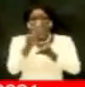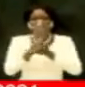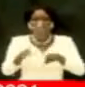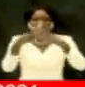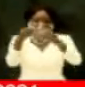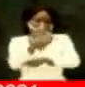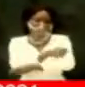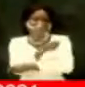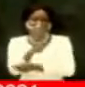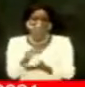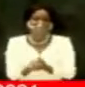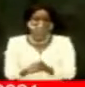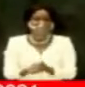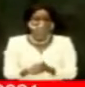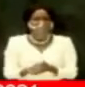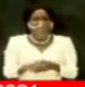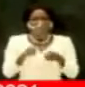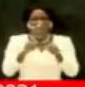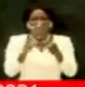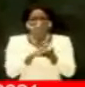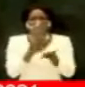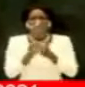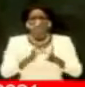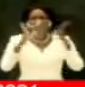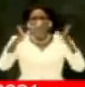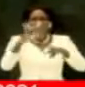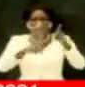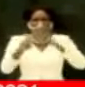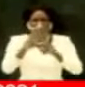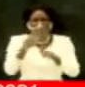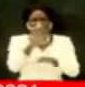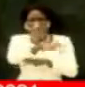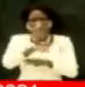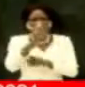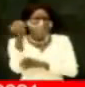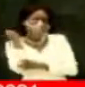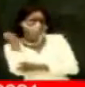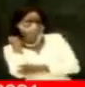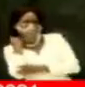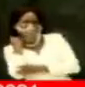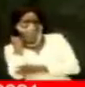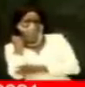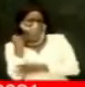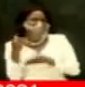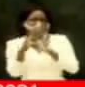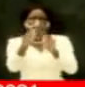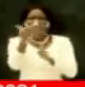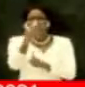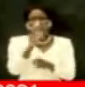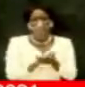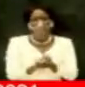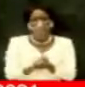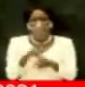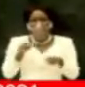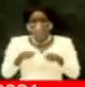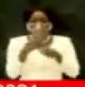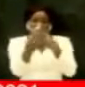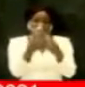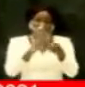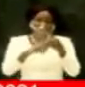kwina security siwimayenda bwino nde izinso tikukambirana ndi azathu azachitetezo kuti adzatithandizire